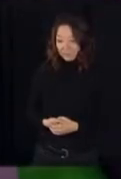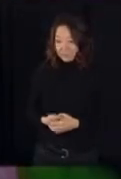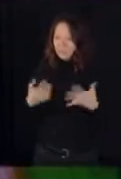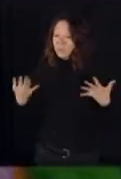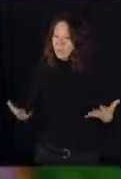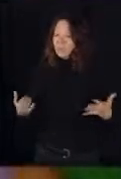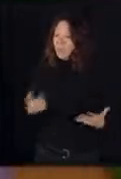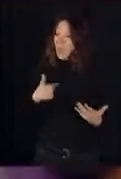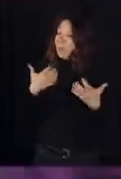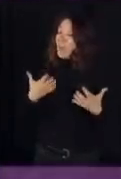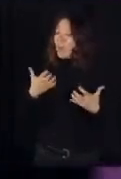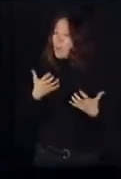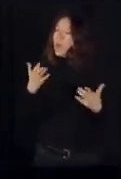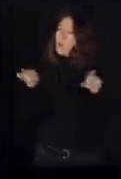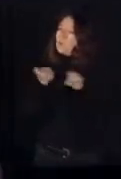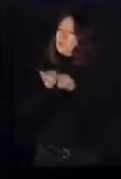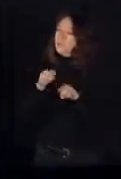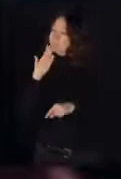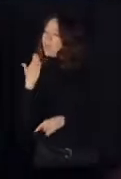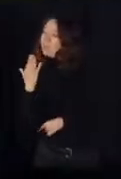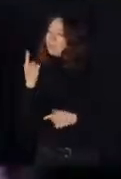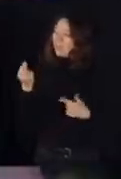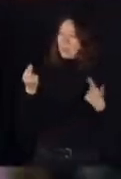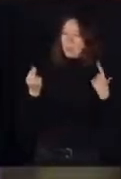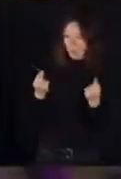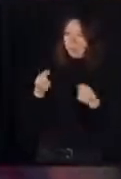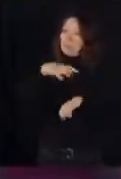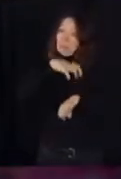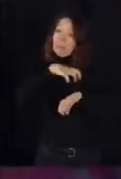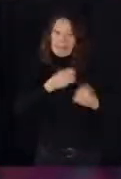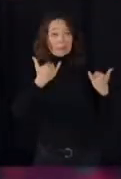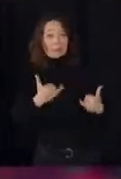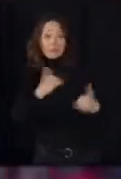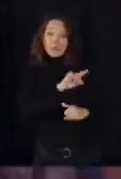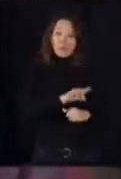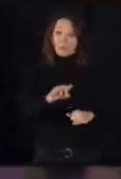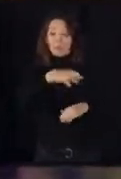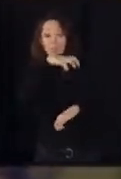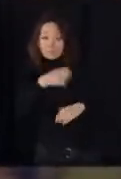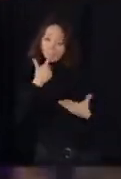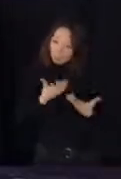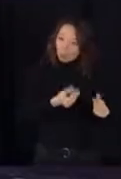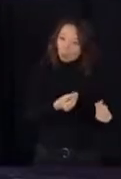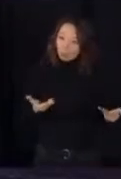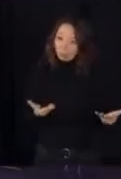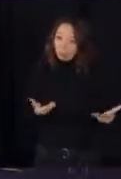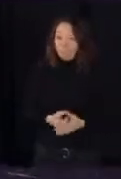J'aimerais remercier tous nos partenaires, en premier lieu le Zénith, évidemment. Merci au Zénith de nous accueillir.